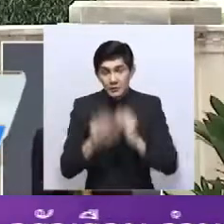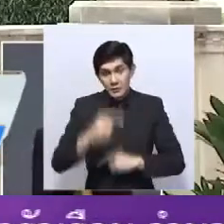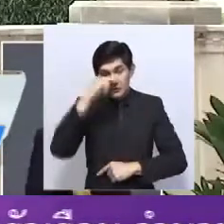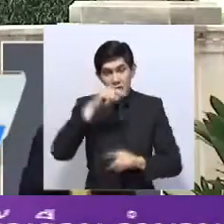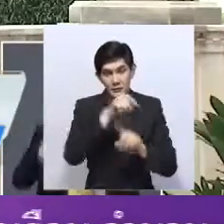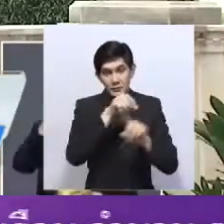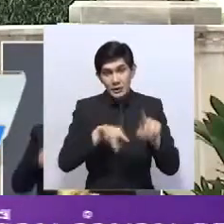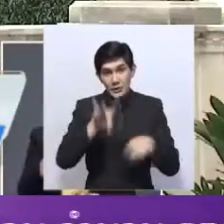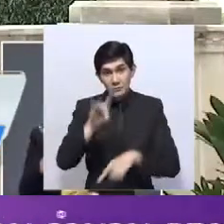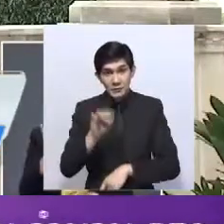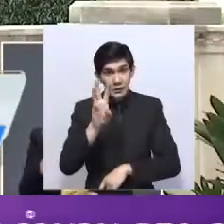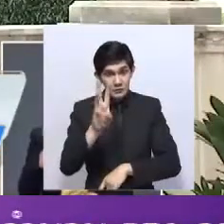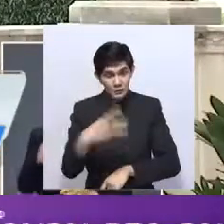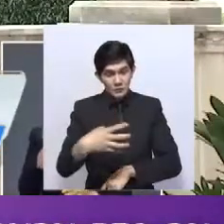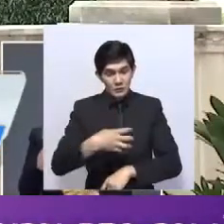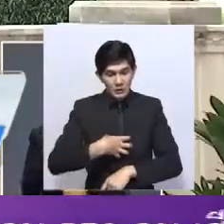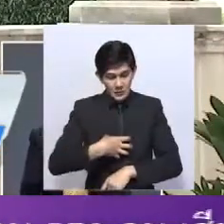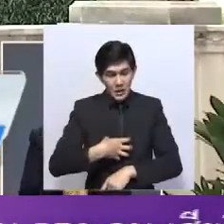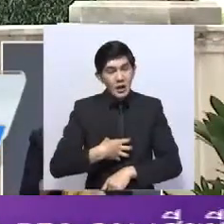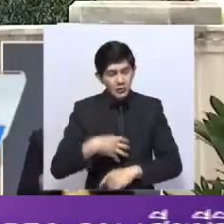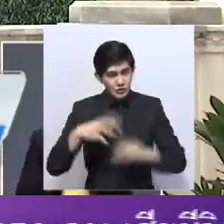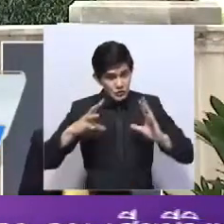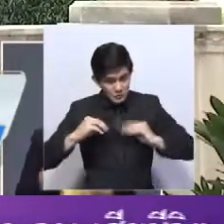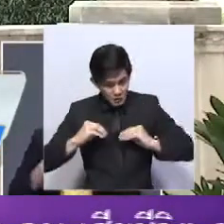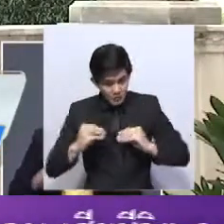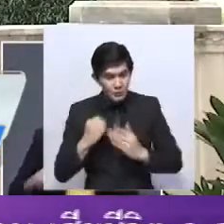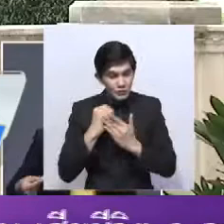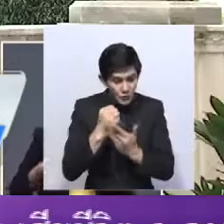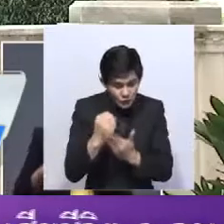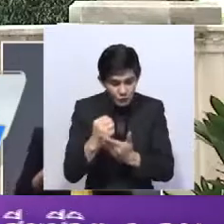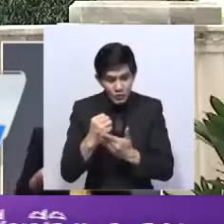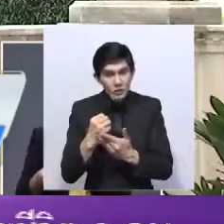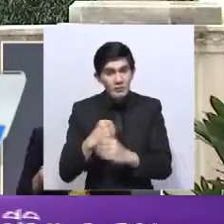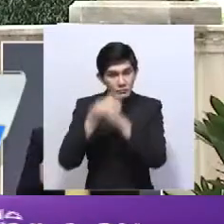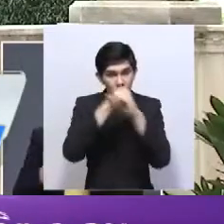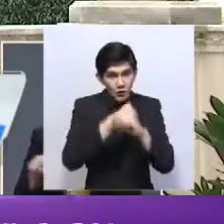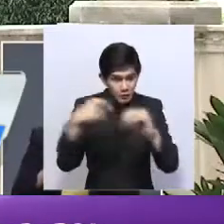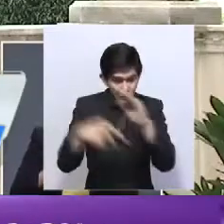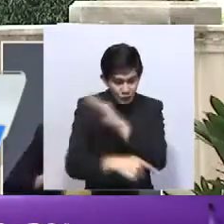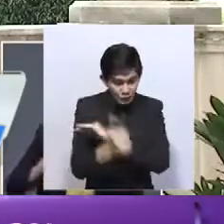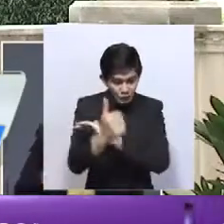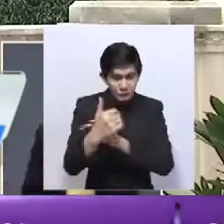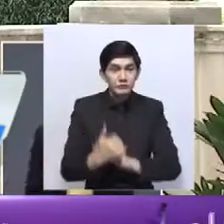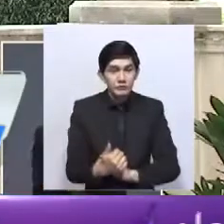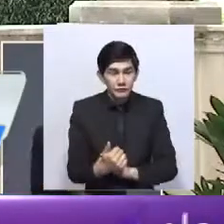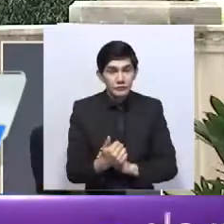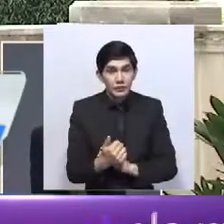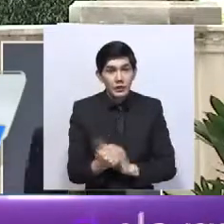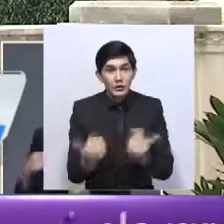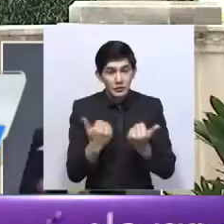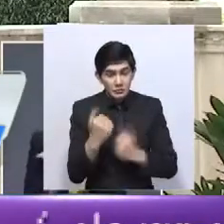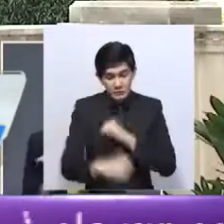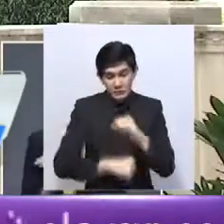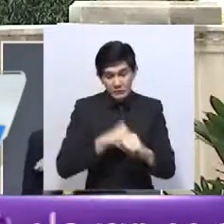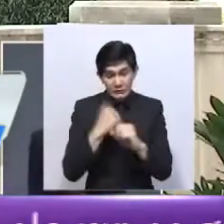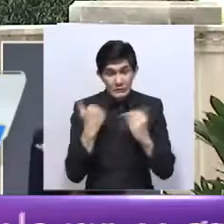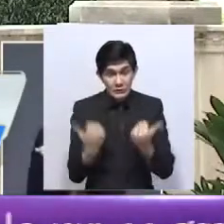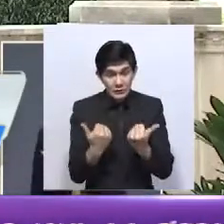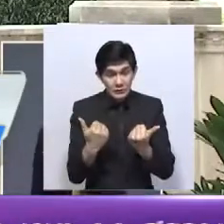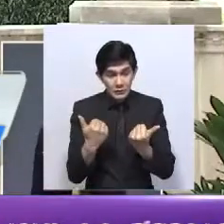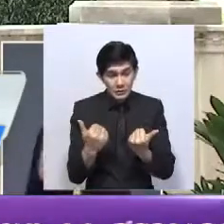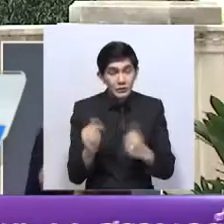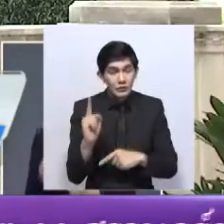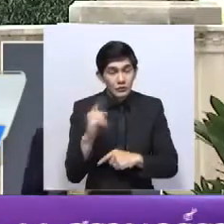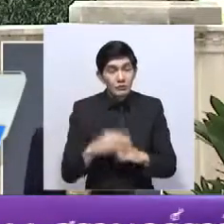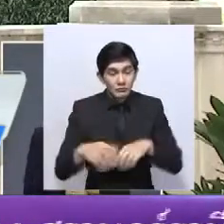ย186ต้องการและยินดีเข้ามามีส่วนร่วมในการป้องกันการทุจริตซึ่งในปีนี้การรณรง